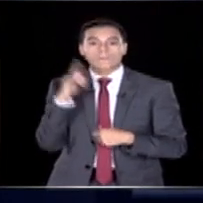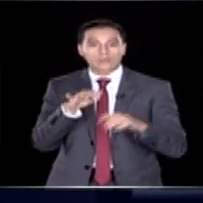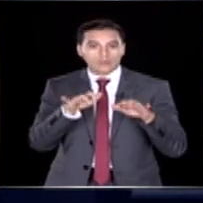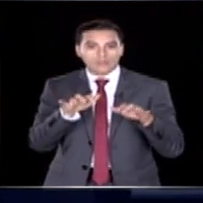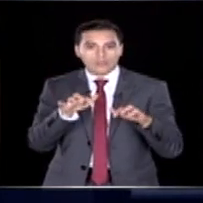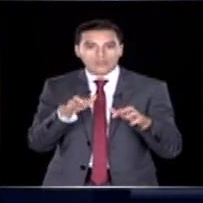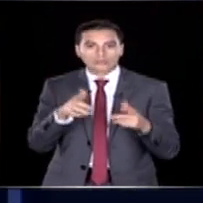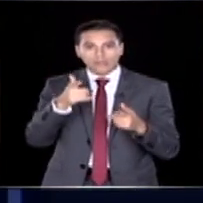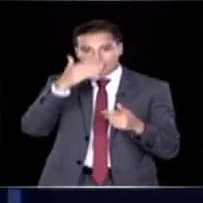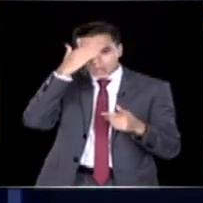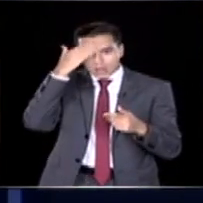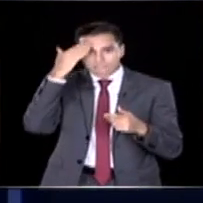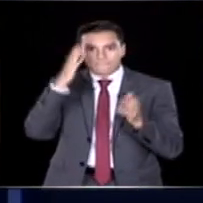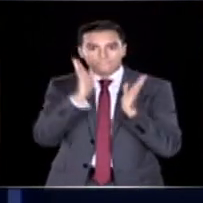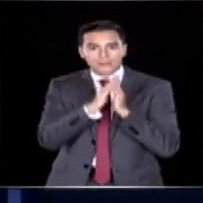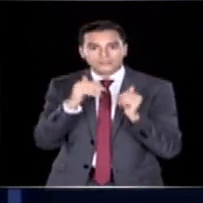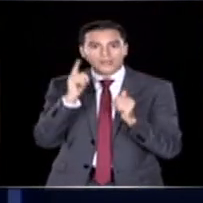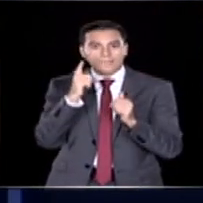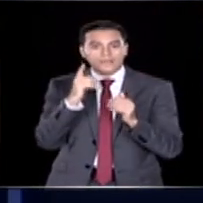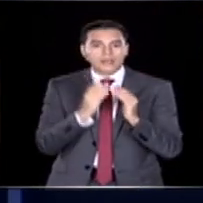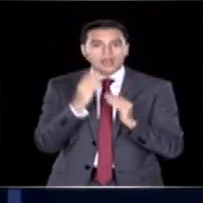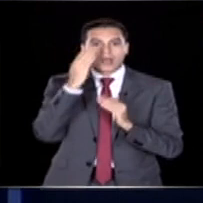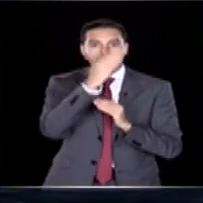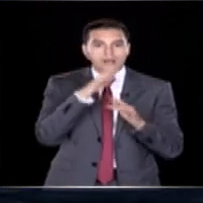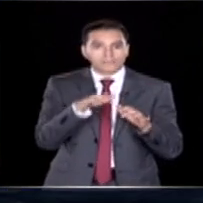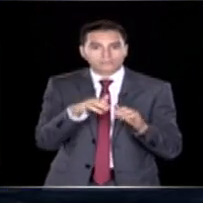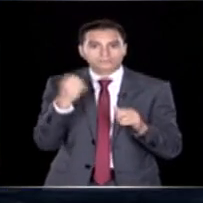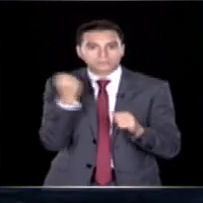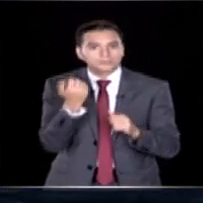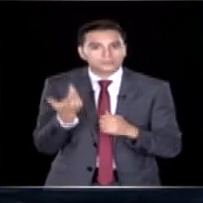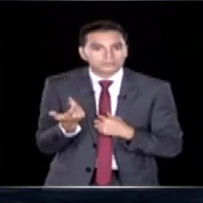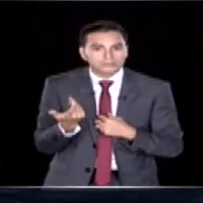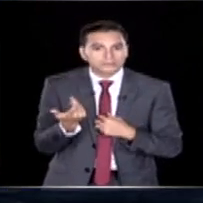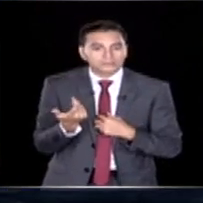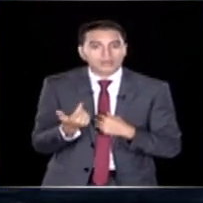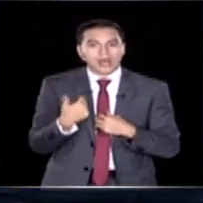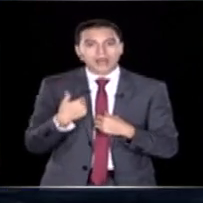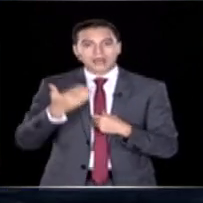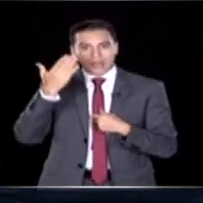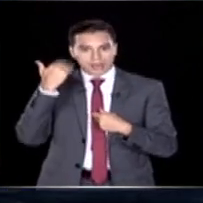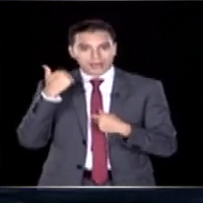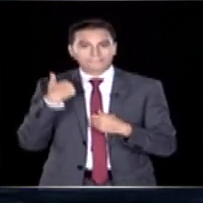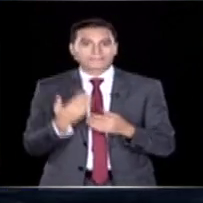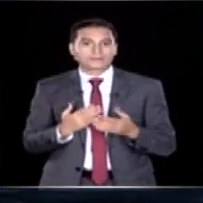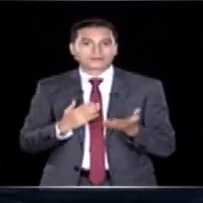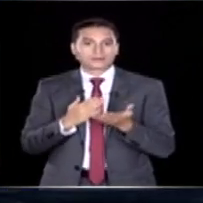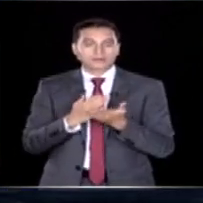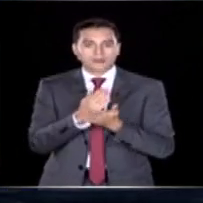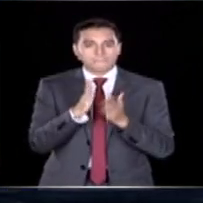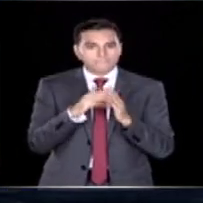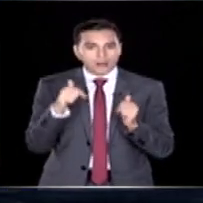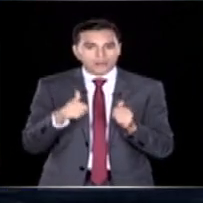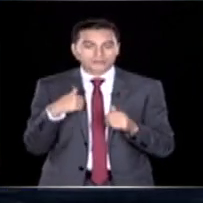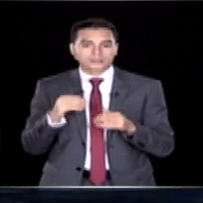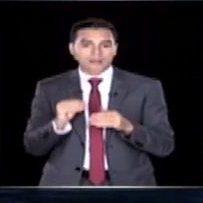وتمثيل مصر في لوس انجلوس؟ وانت واضح ان انت يعني عامل شغل جامد. انا كنت ممثل